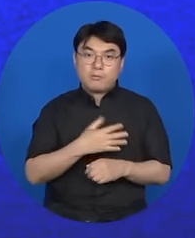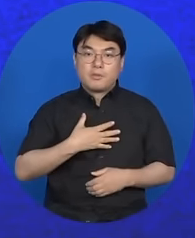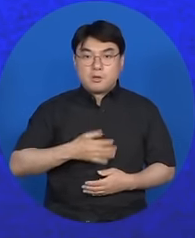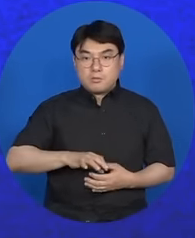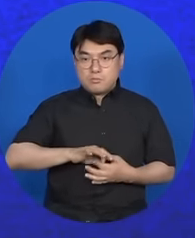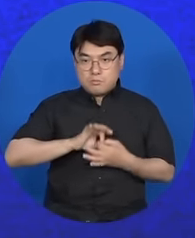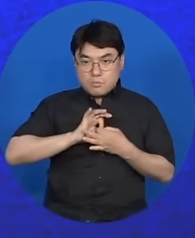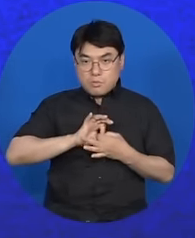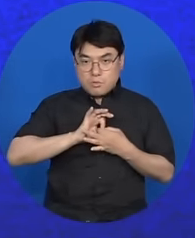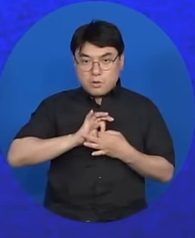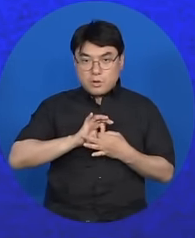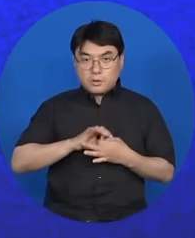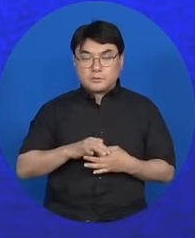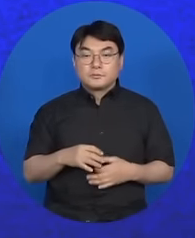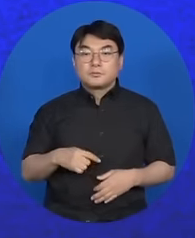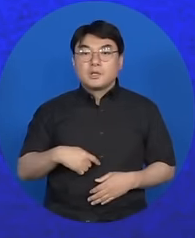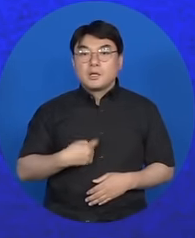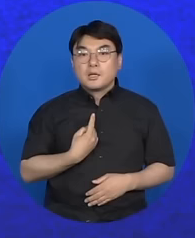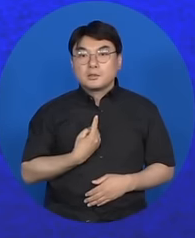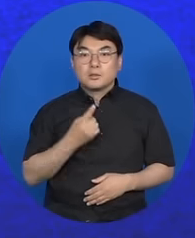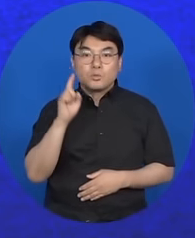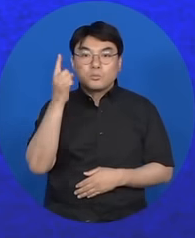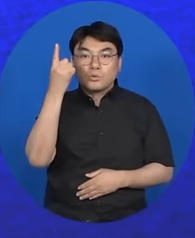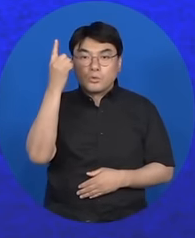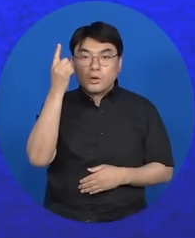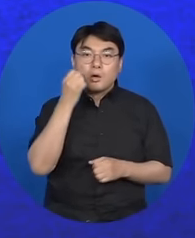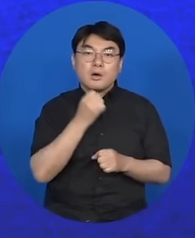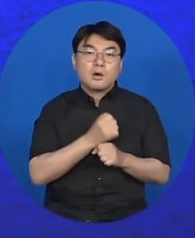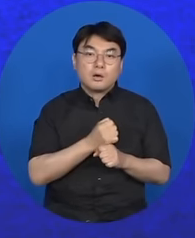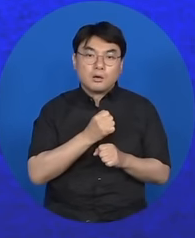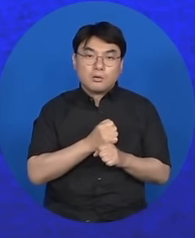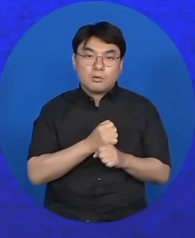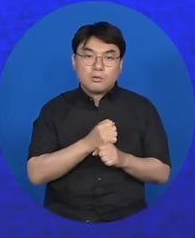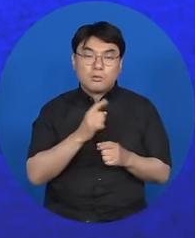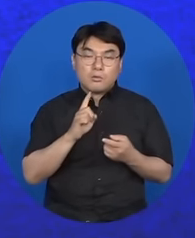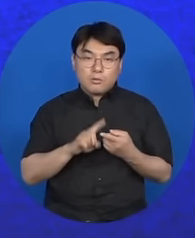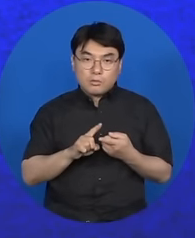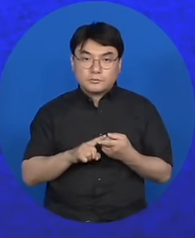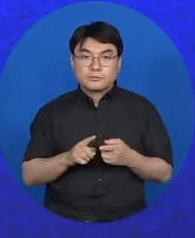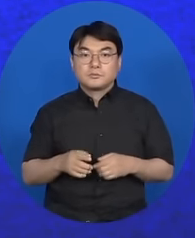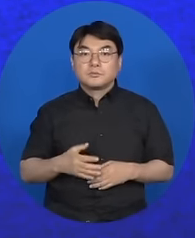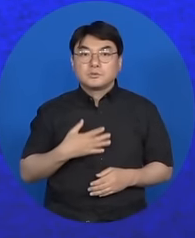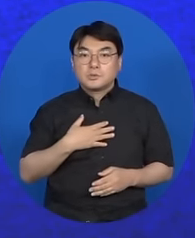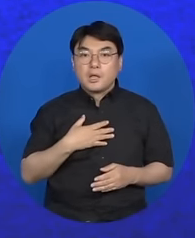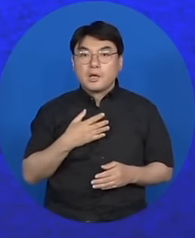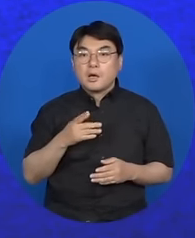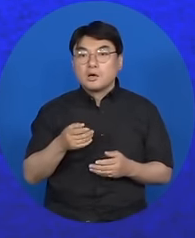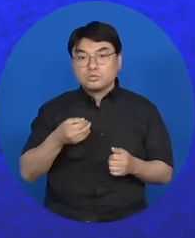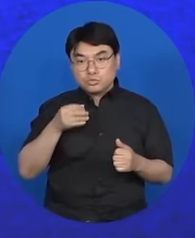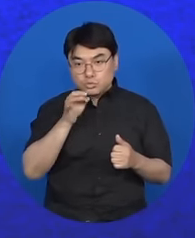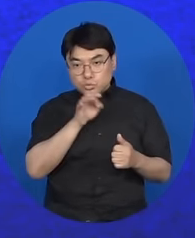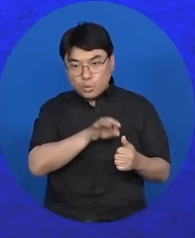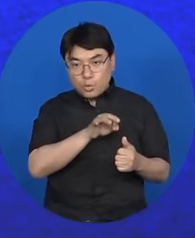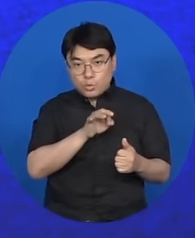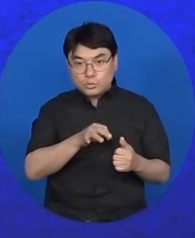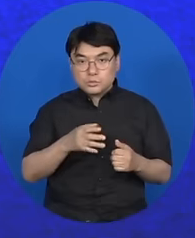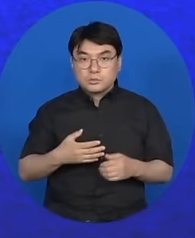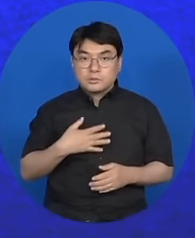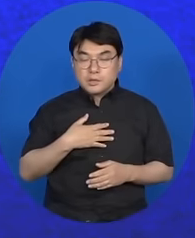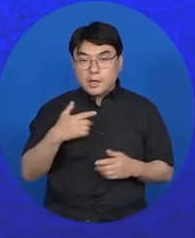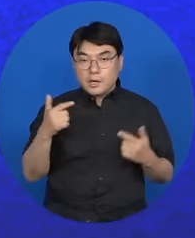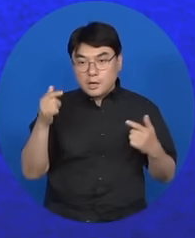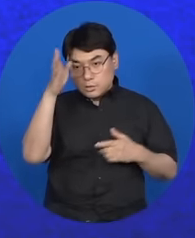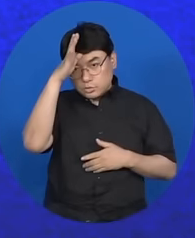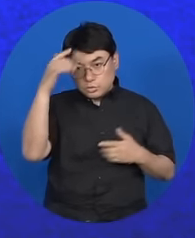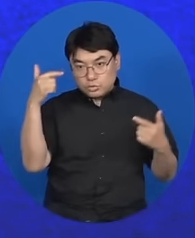삼고 내 자신을 높이려 했다는 데 있습니다. 내가 선포하는 말씀, 내가 주는 돈, 내가 하는 치유사역,